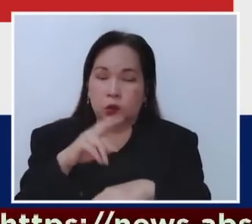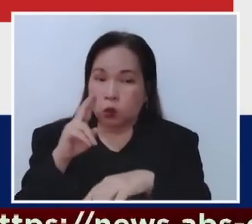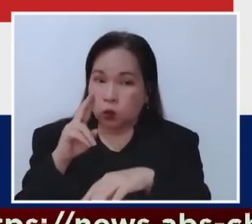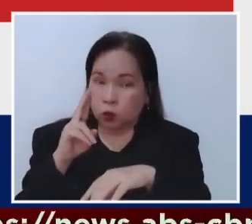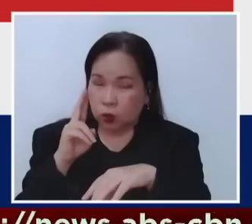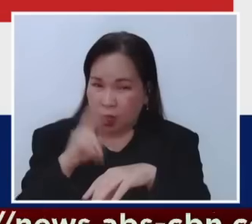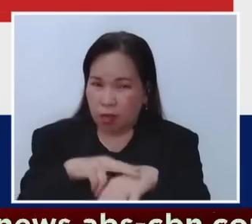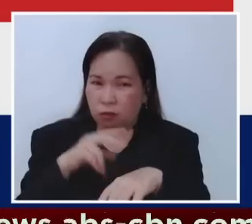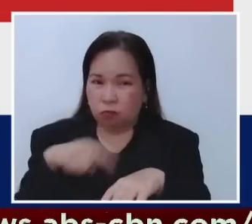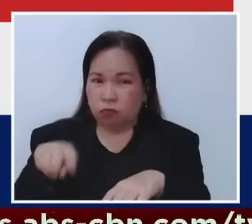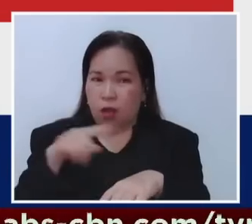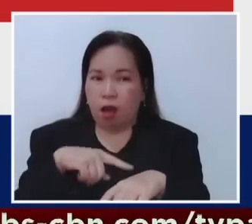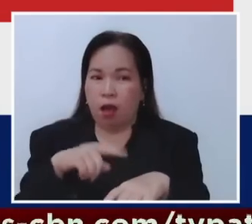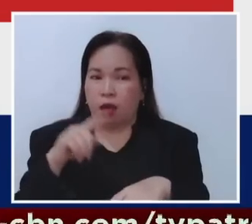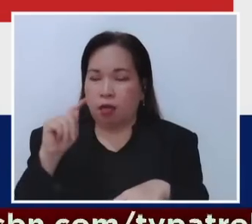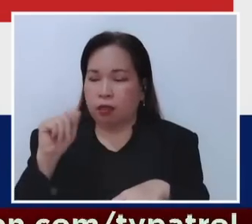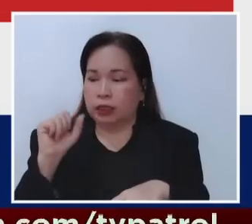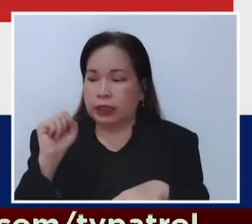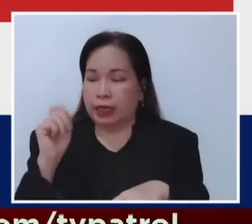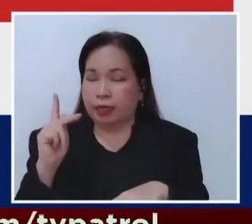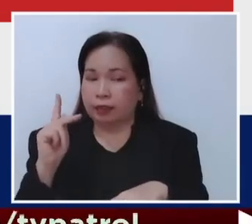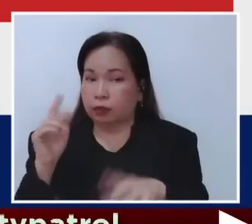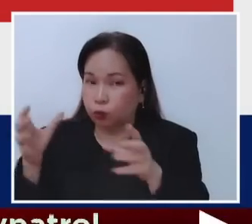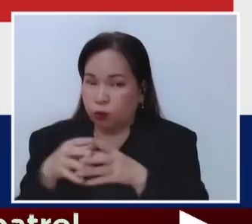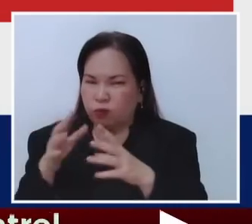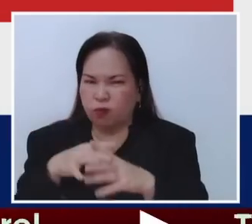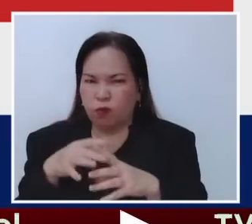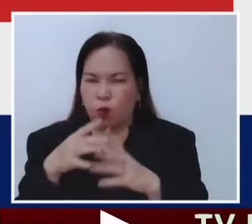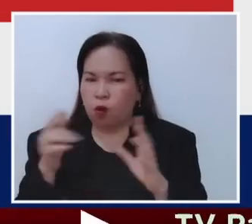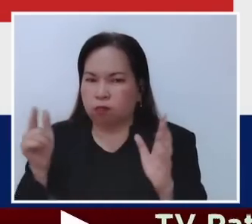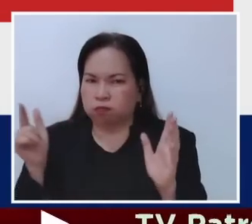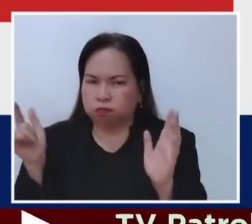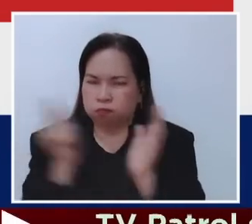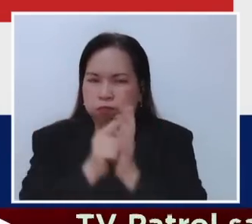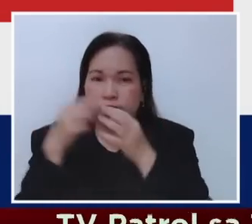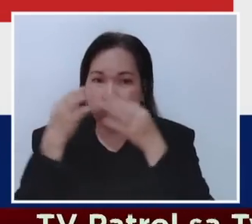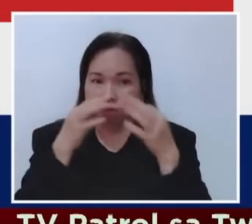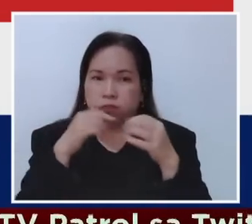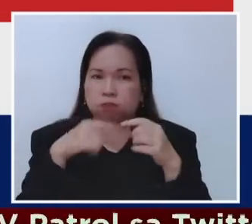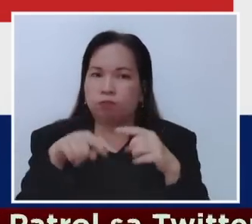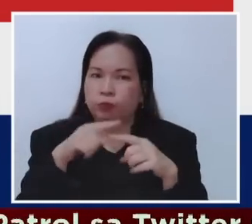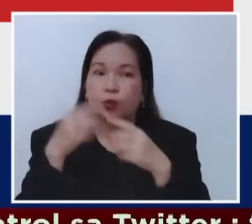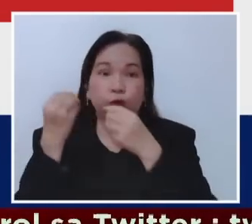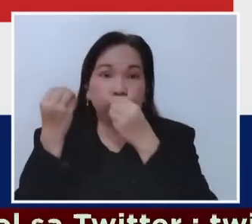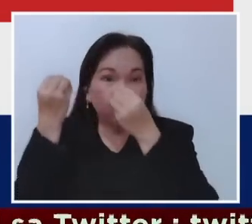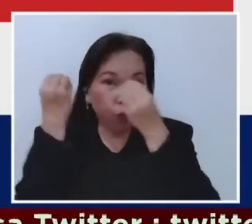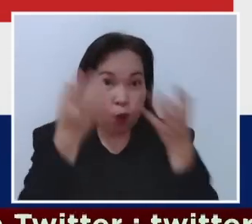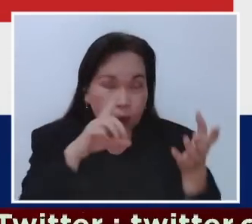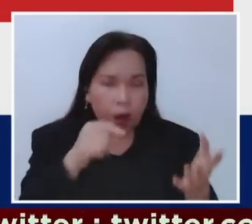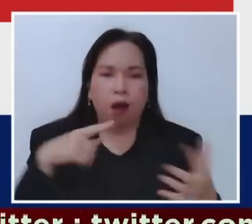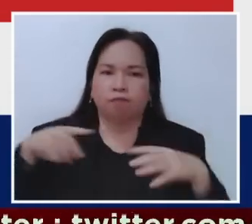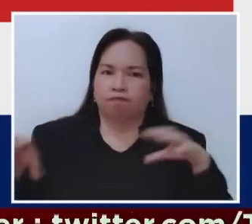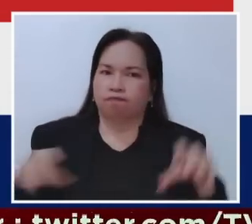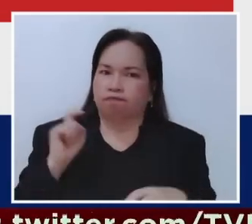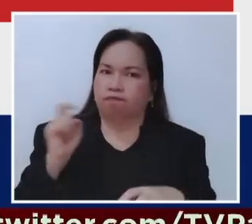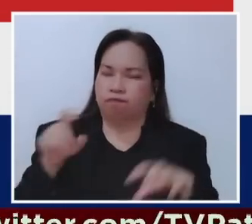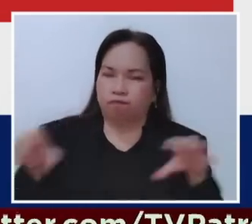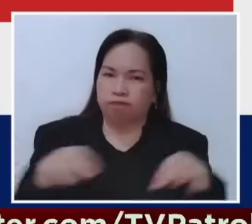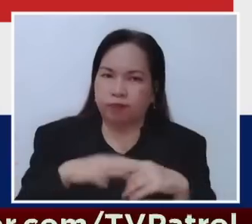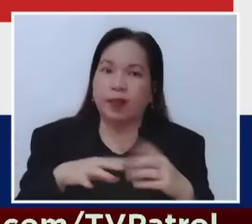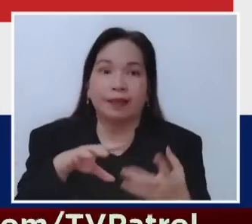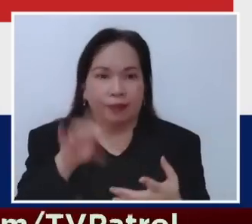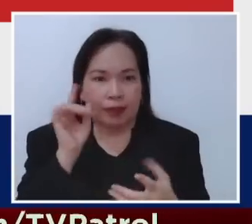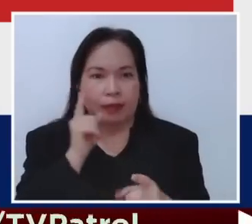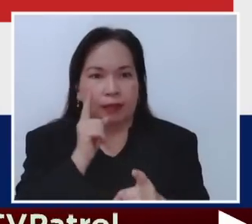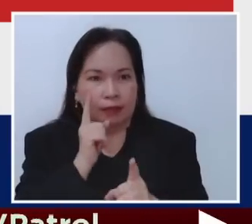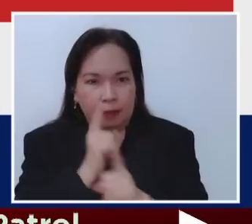Drug. They took action on the information related to them at it turned out na the information